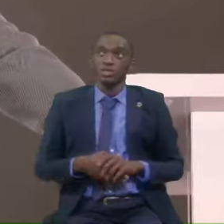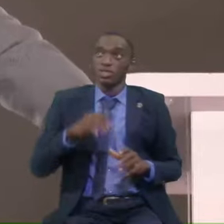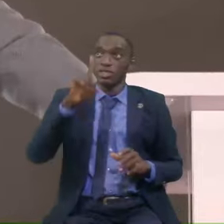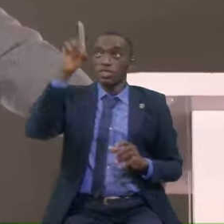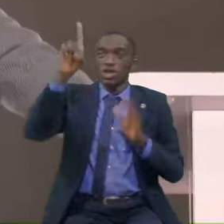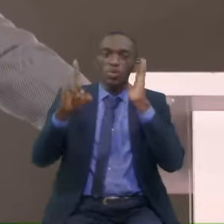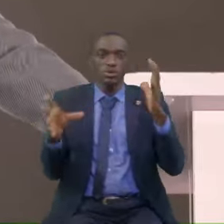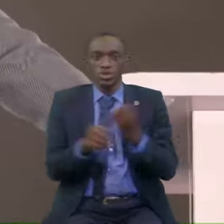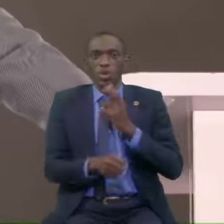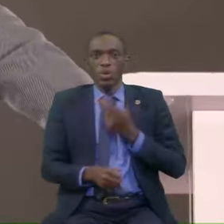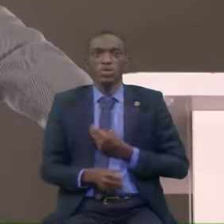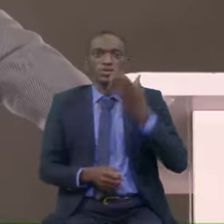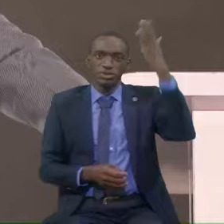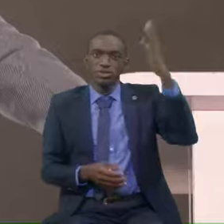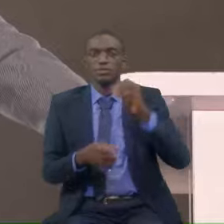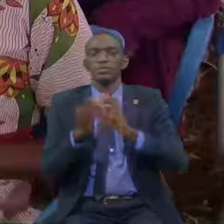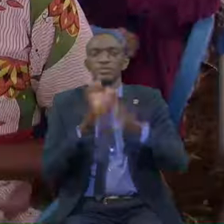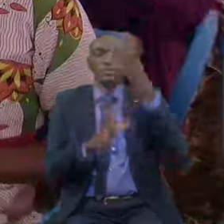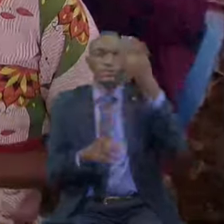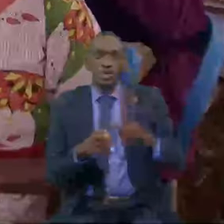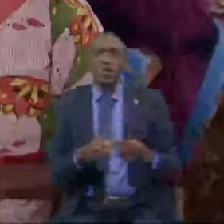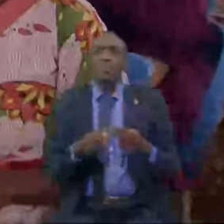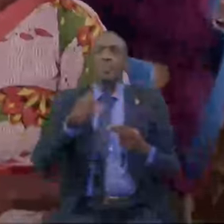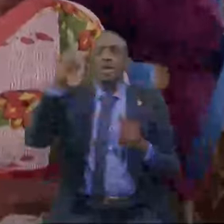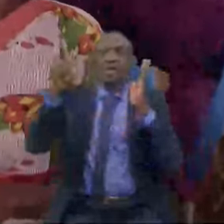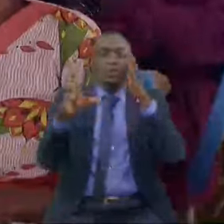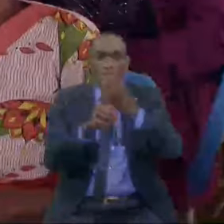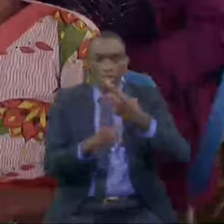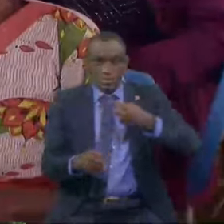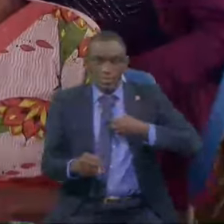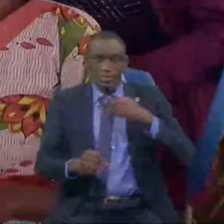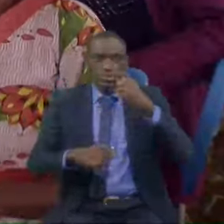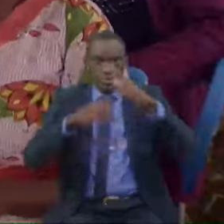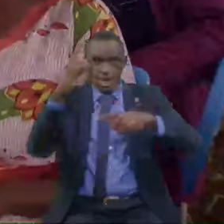Il va nous amener là-bas. Il m'amènera là-bas.